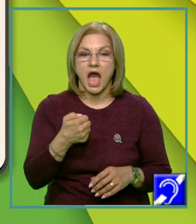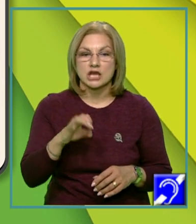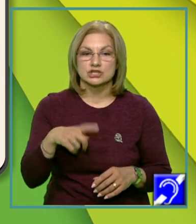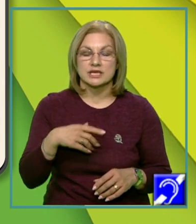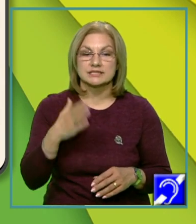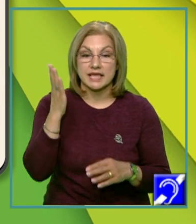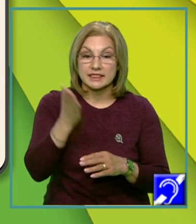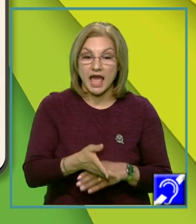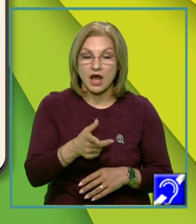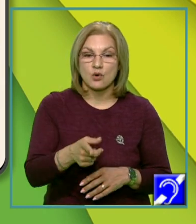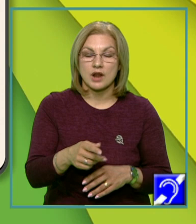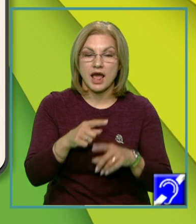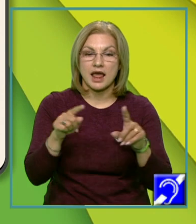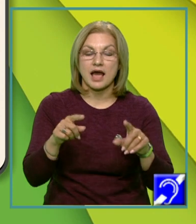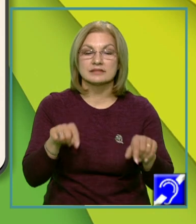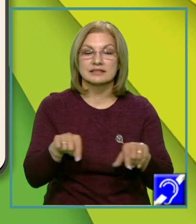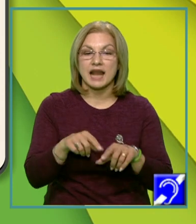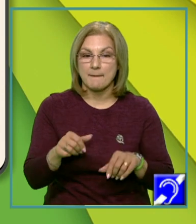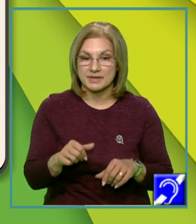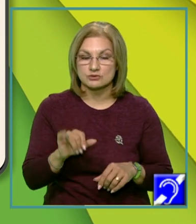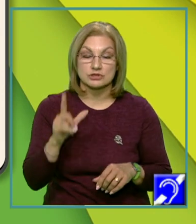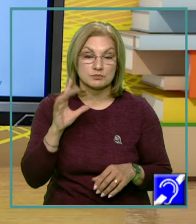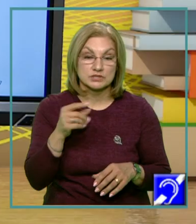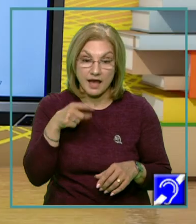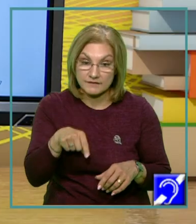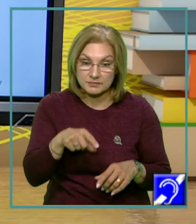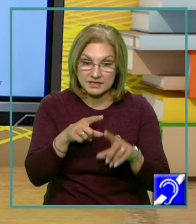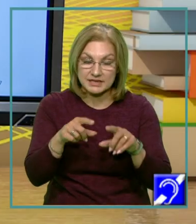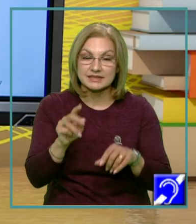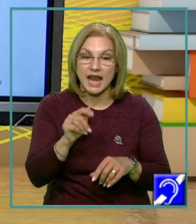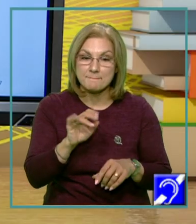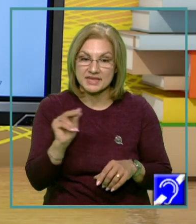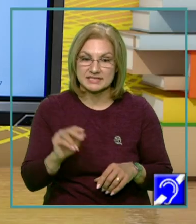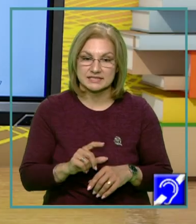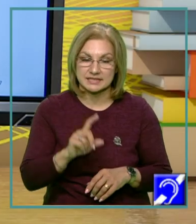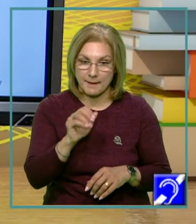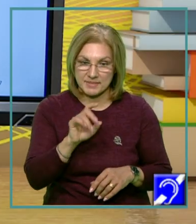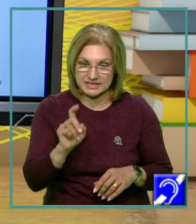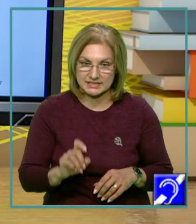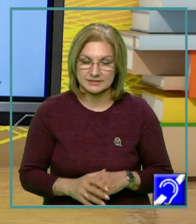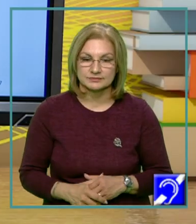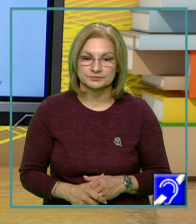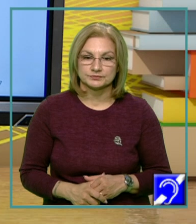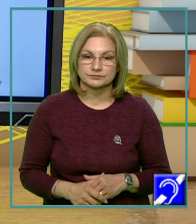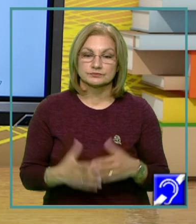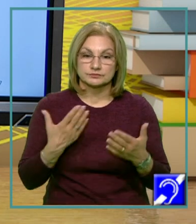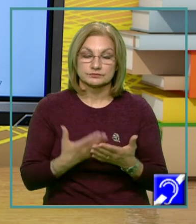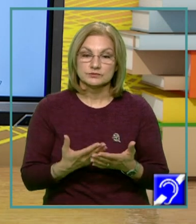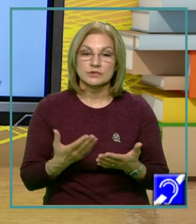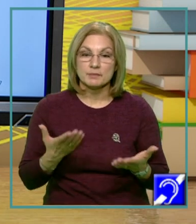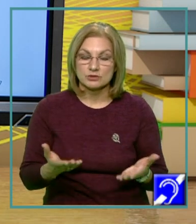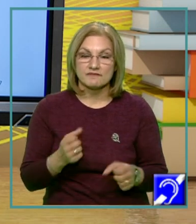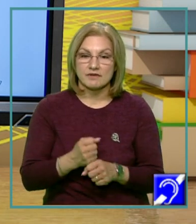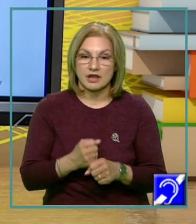și trebuie să o aflăm din trapez ce facem în acest sens practic trecem la o